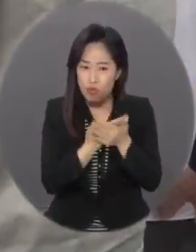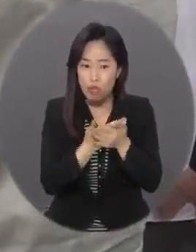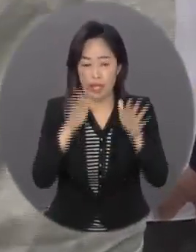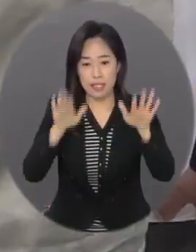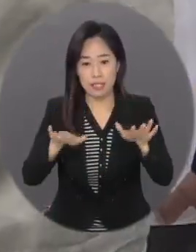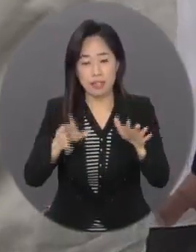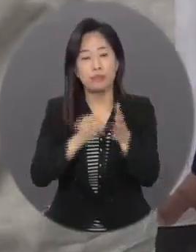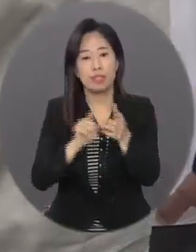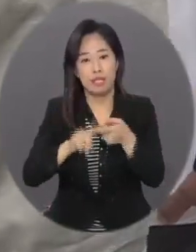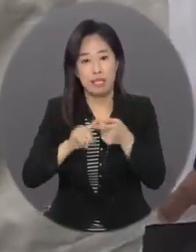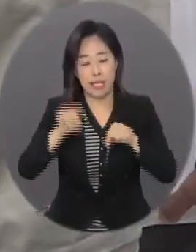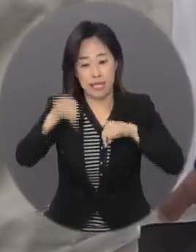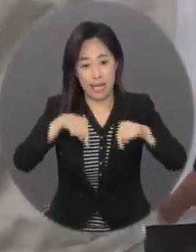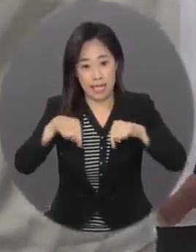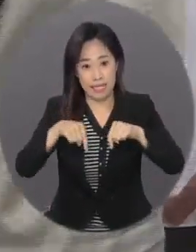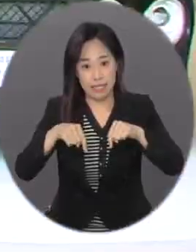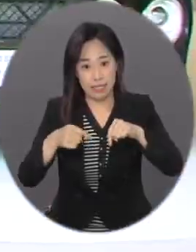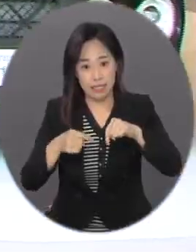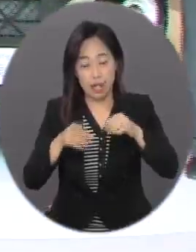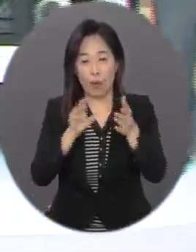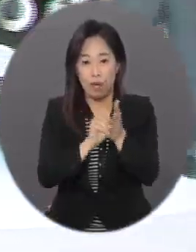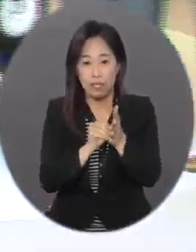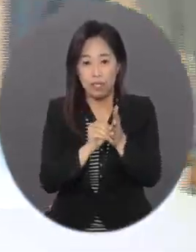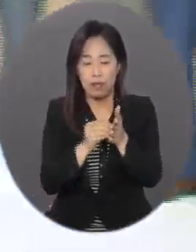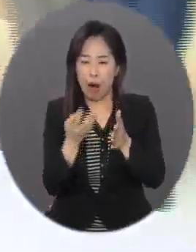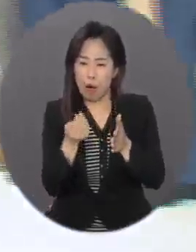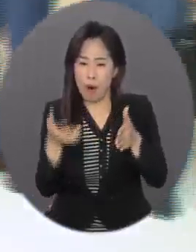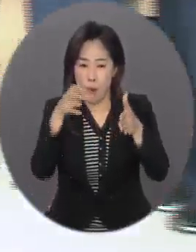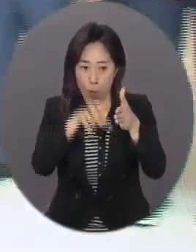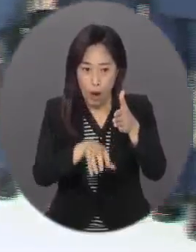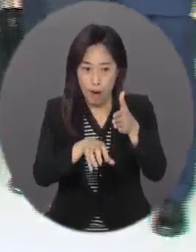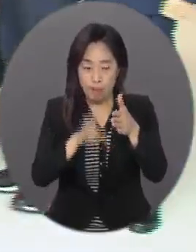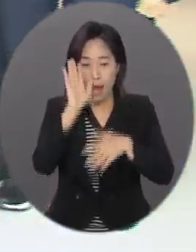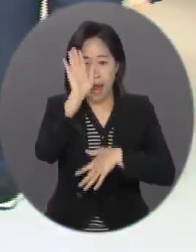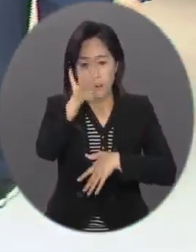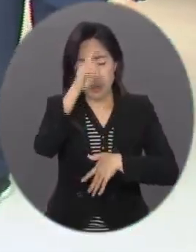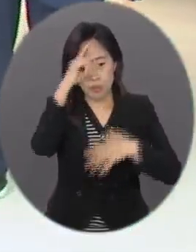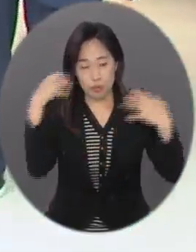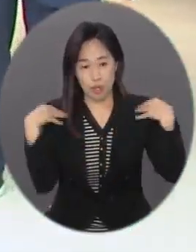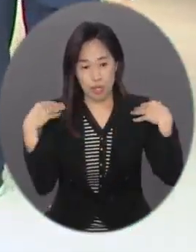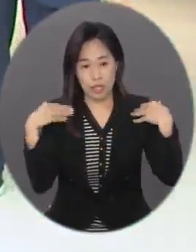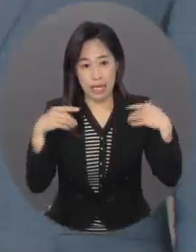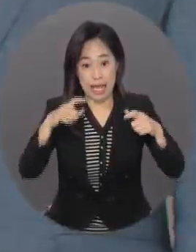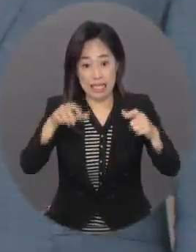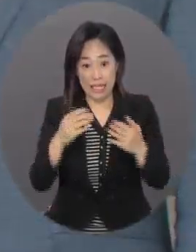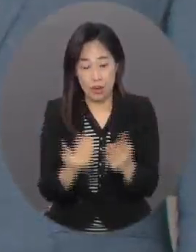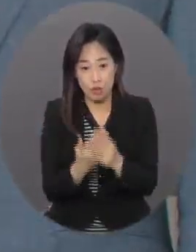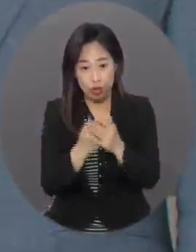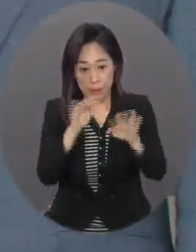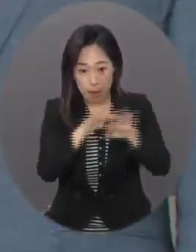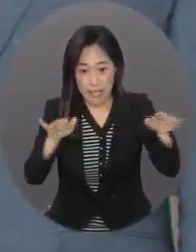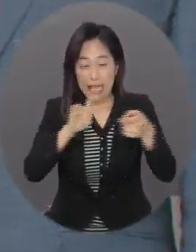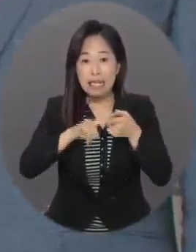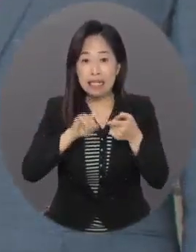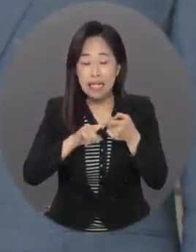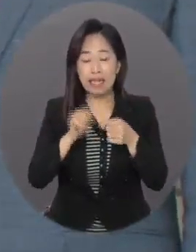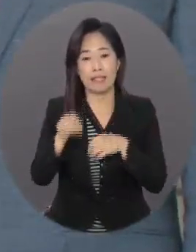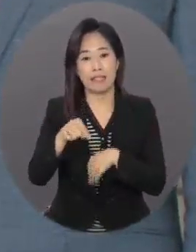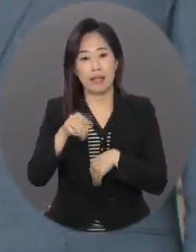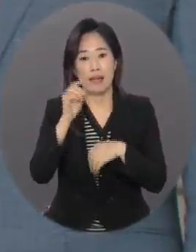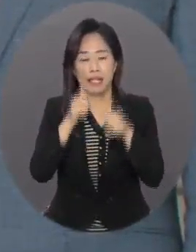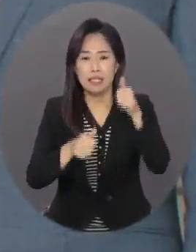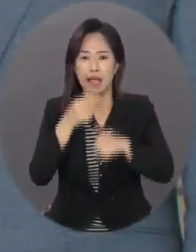사업들에 국정과제로 얼마나 반영할 수 있을지 차지 정부의 지역 균형발전 의지가 시험대에 올랐습니다 엠 비셔스